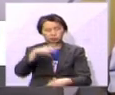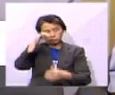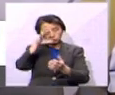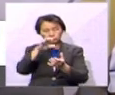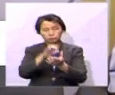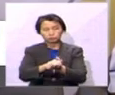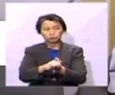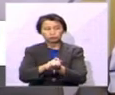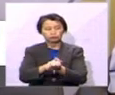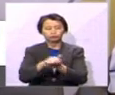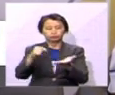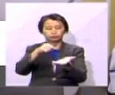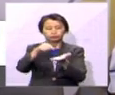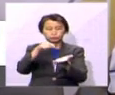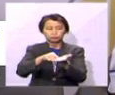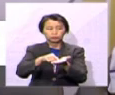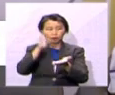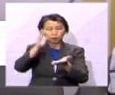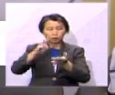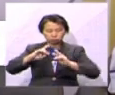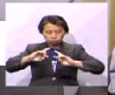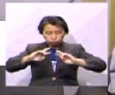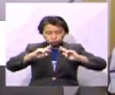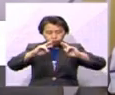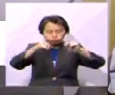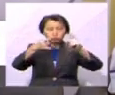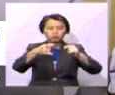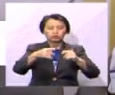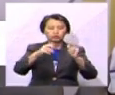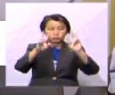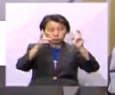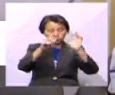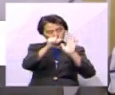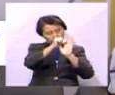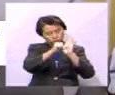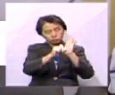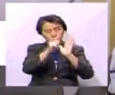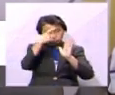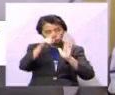bahawa ini akan melonjakkan agenda dan